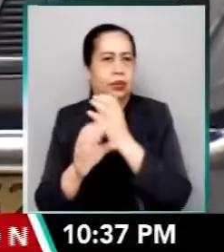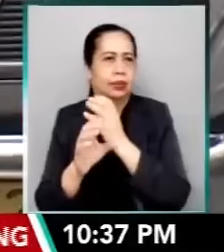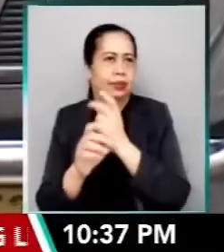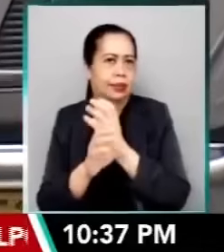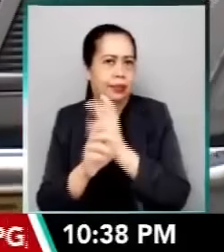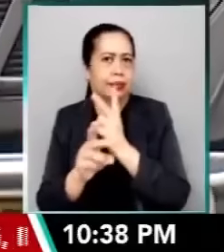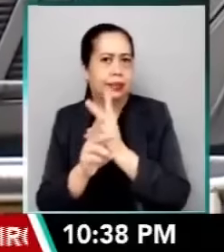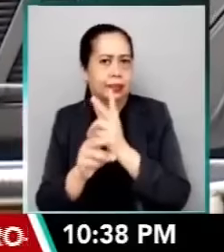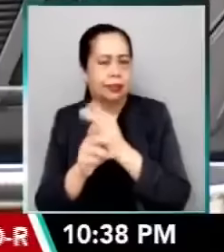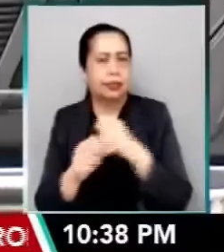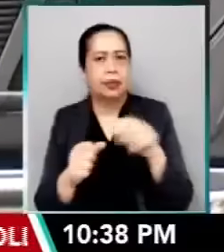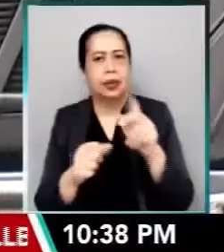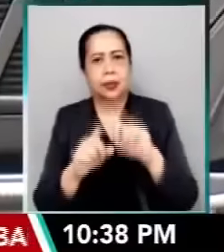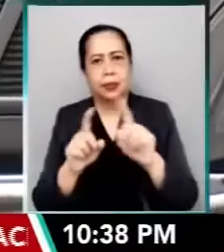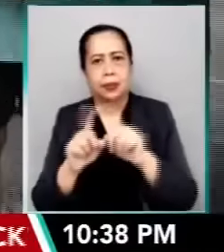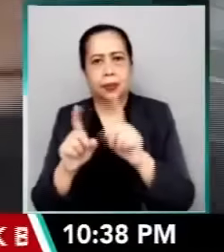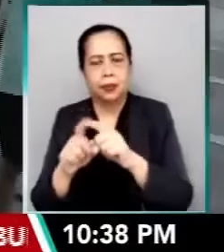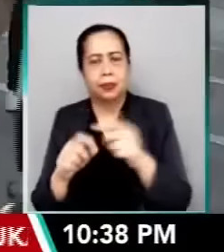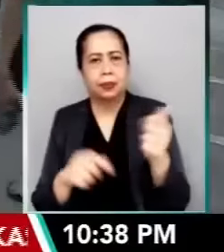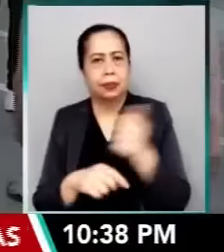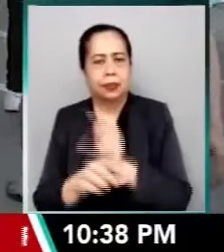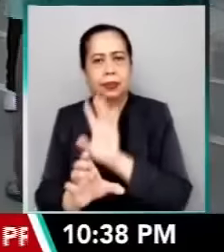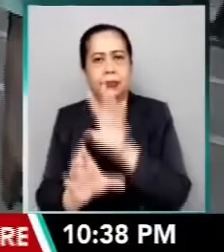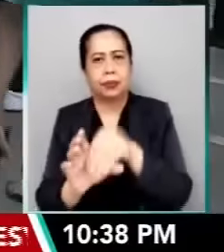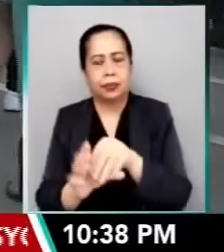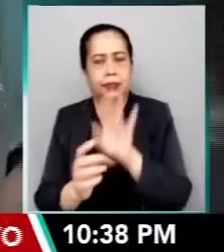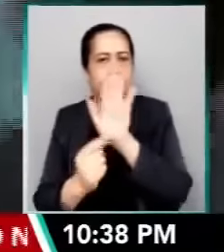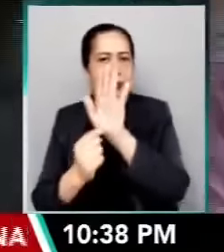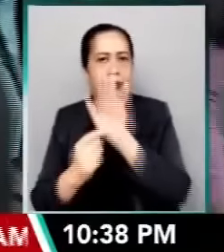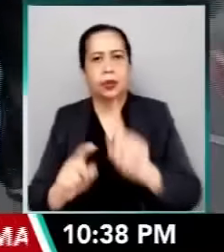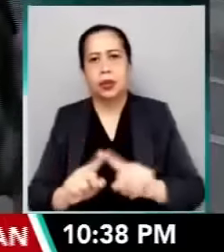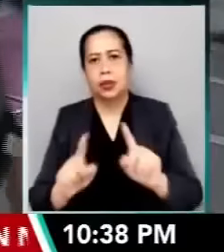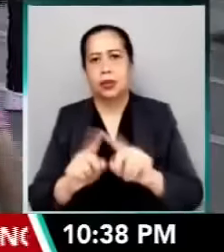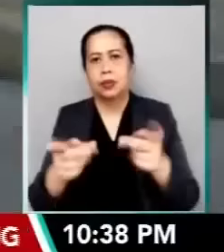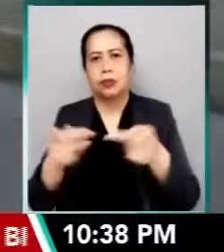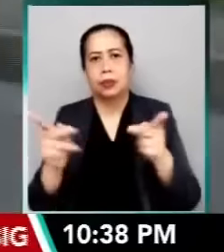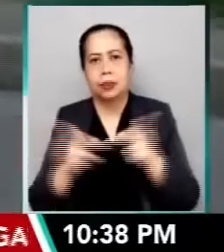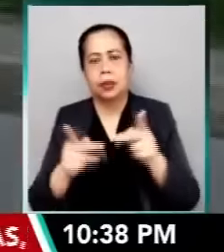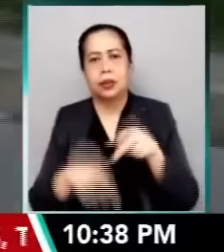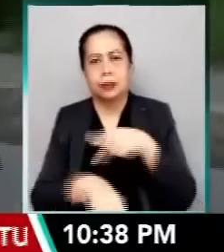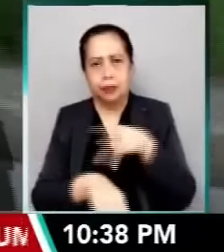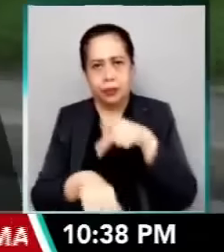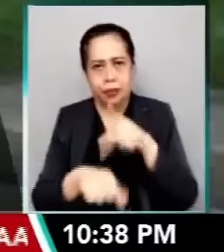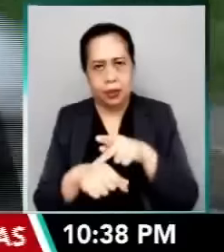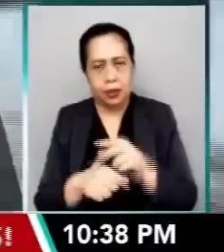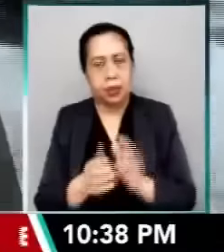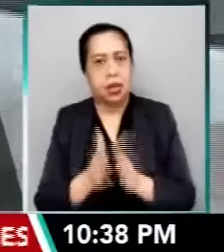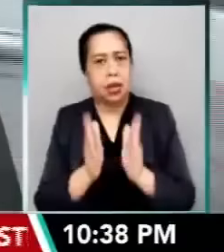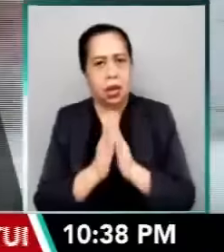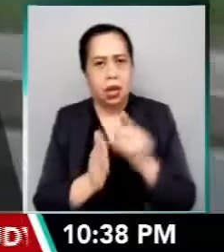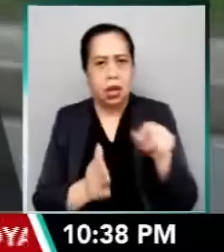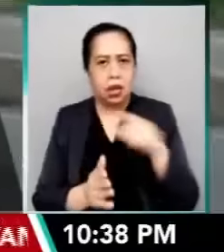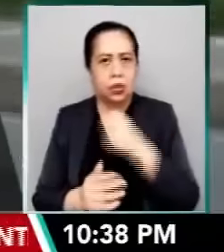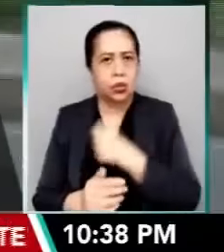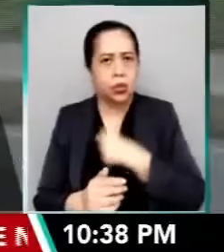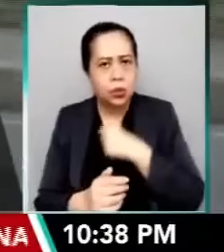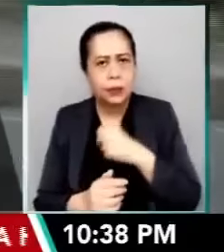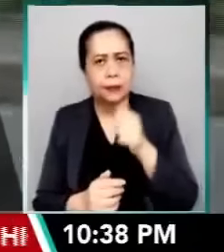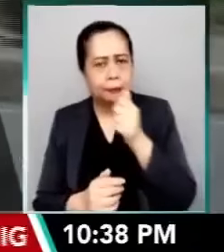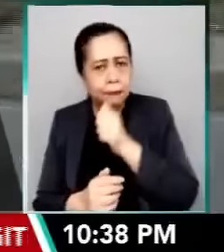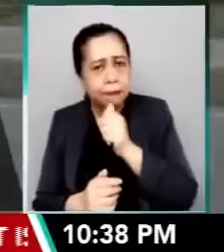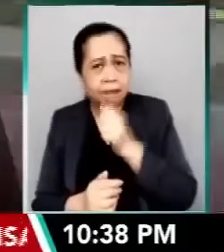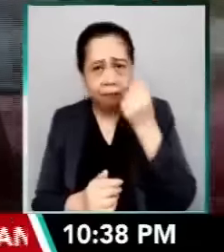mga multicab ang sasali sa kanilang strike sa iba't ibang lugar sa buong bansa. Humingi ng paumanhin at pangunawa ang grupo sa